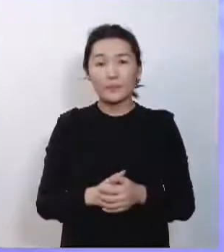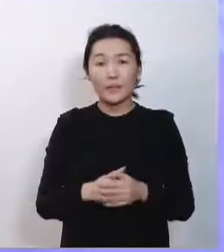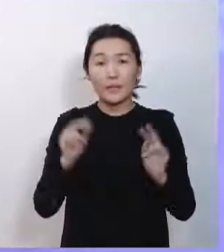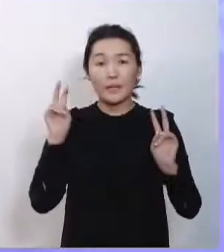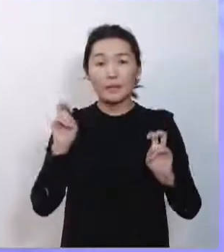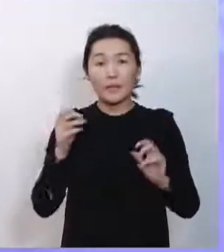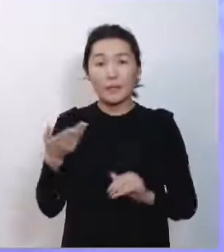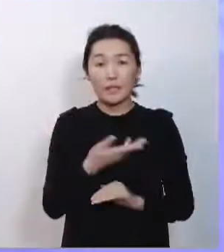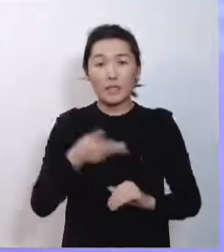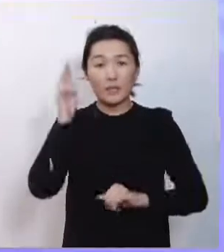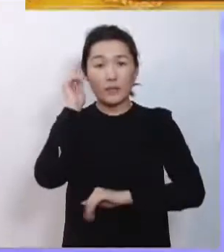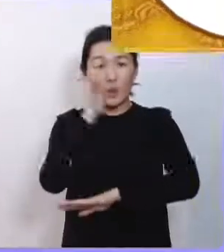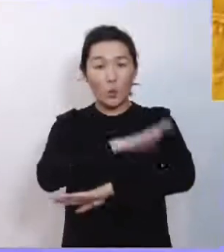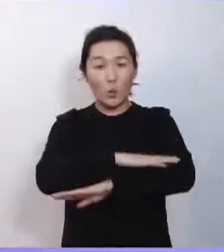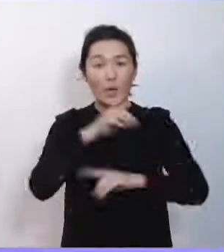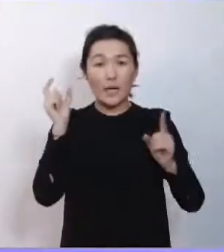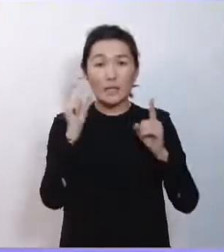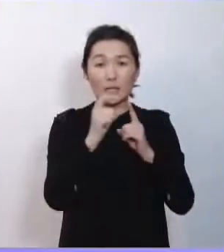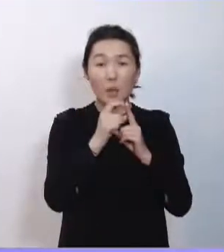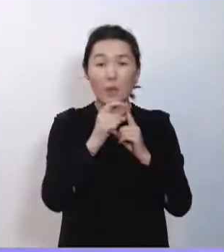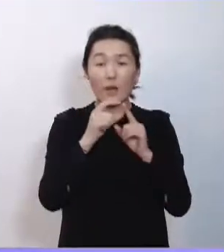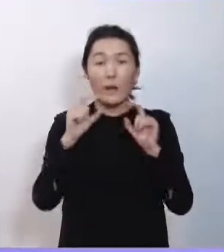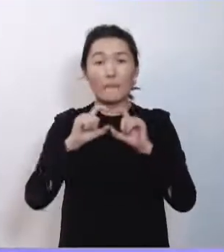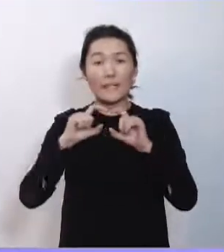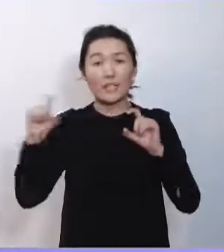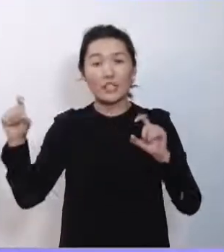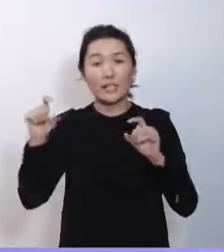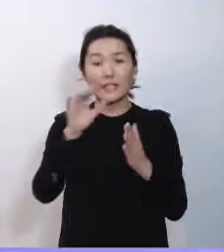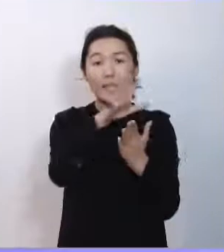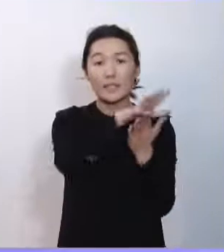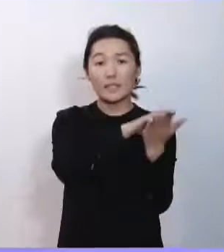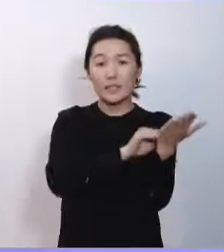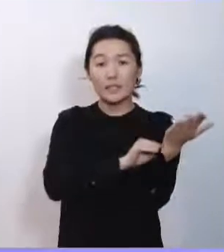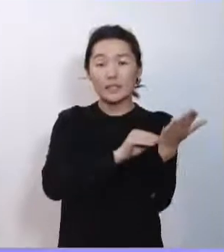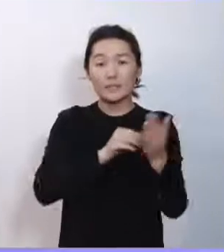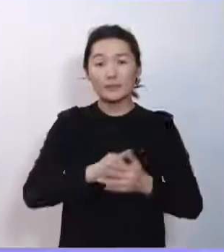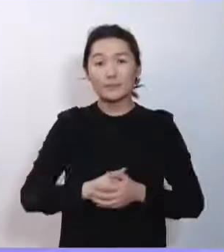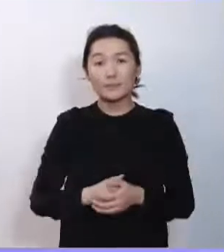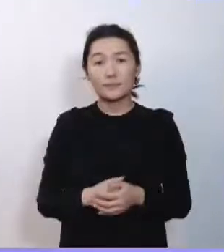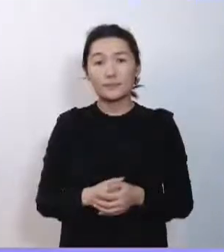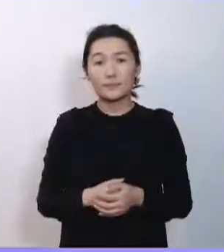Тема нашего урока – слово, предложение, текст.